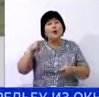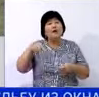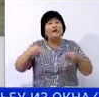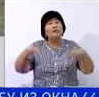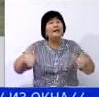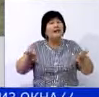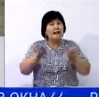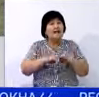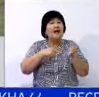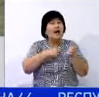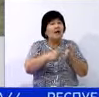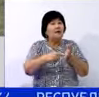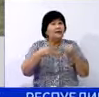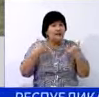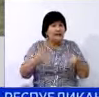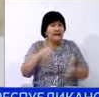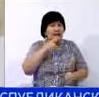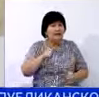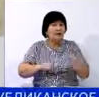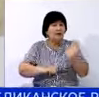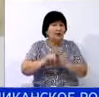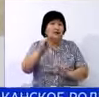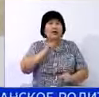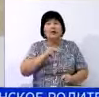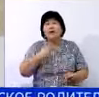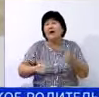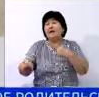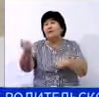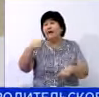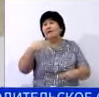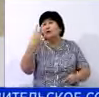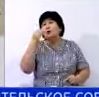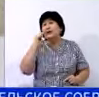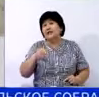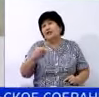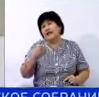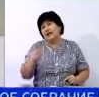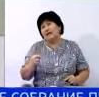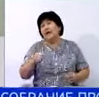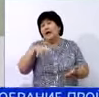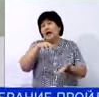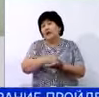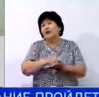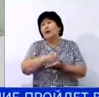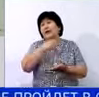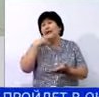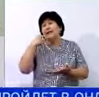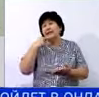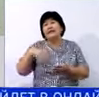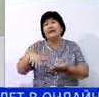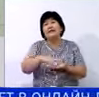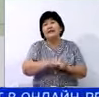ведомства также отметил, что в настоящее время ведутся работы по возврату 4000 гектаров, арендованных Российской